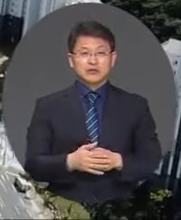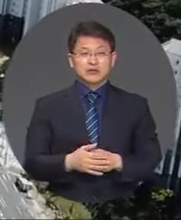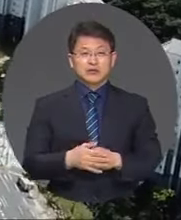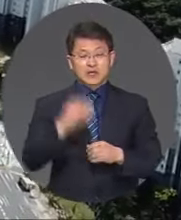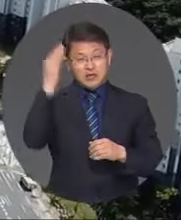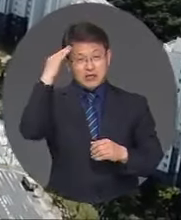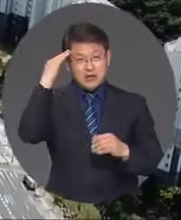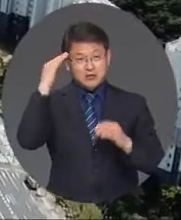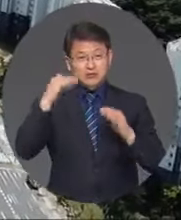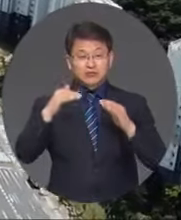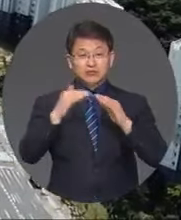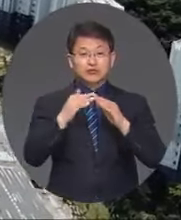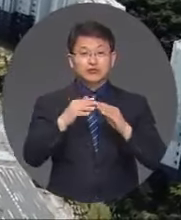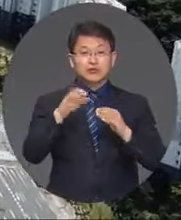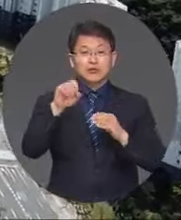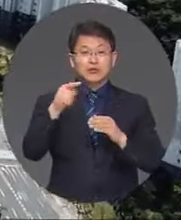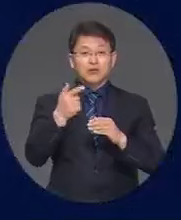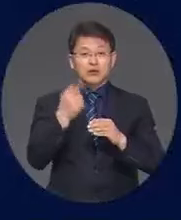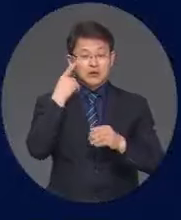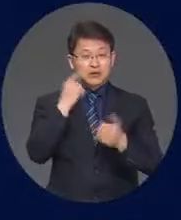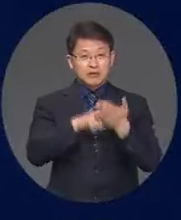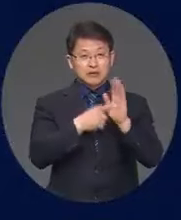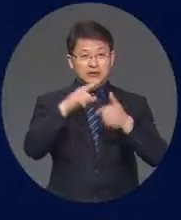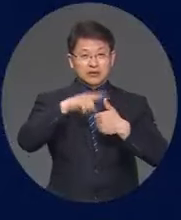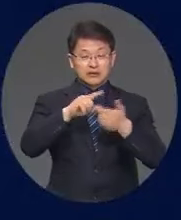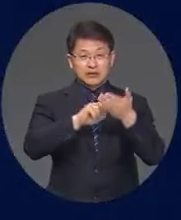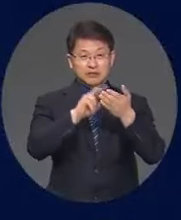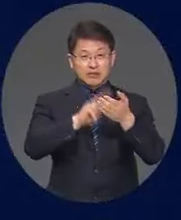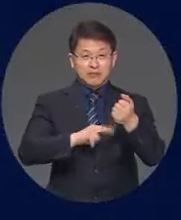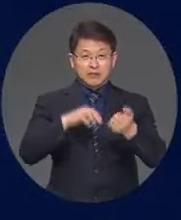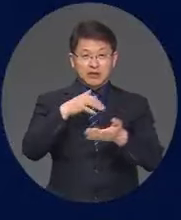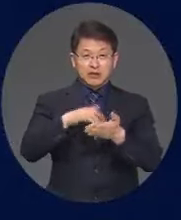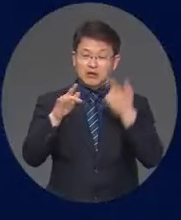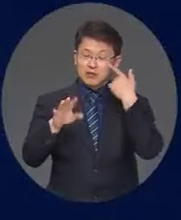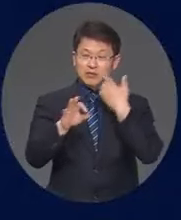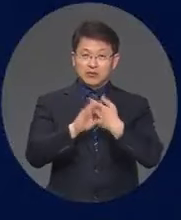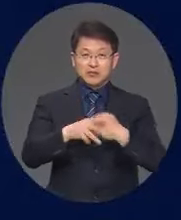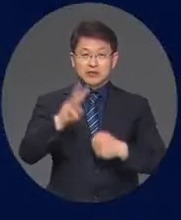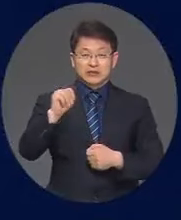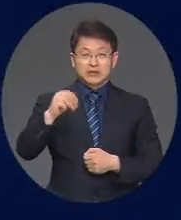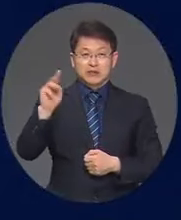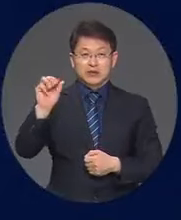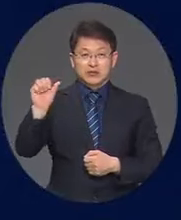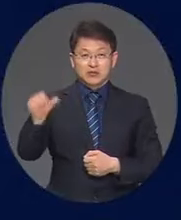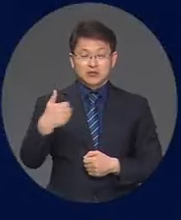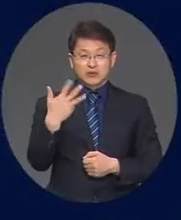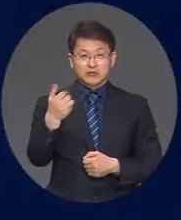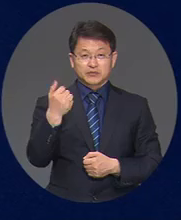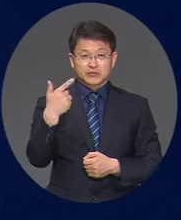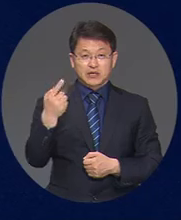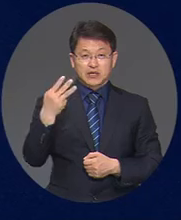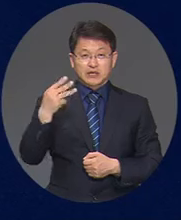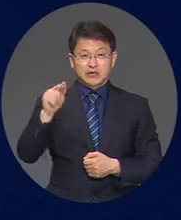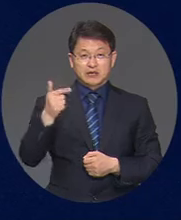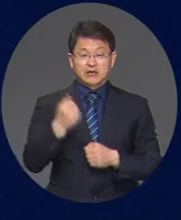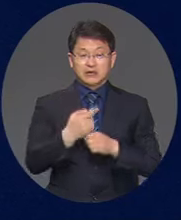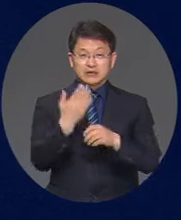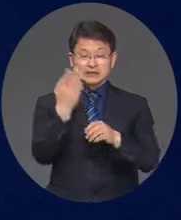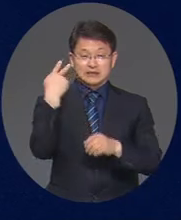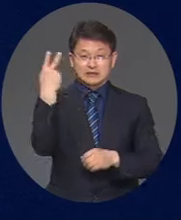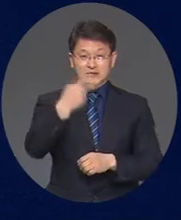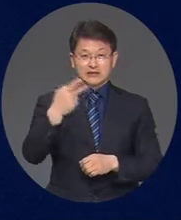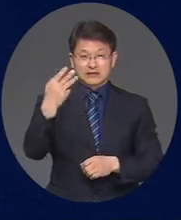한국부동산원 발표한 지난해 경남 아파트 매매 거래량은 3 563건 지난